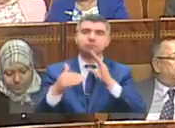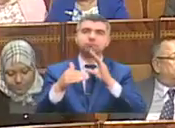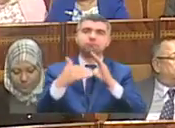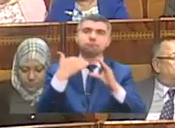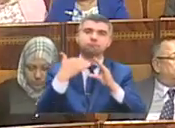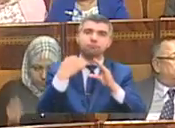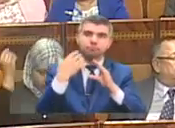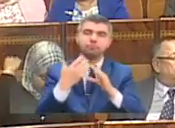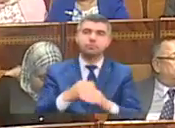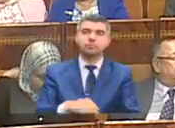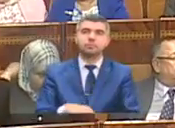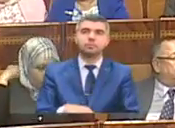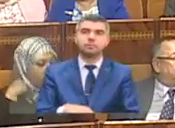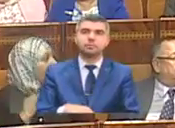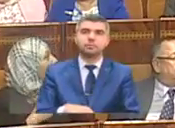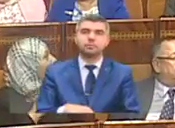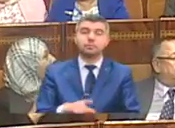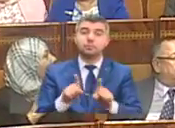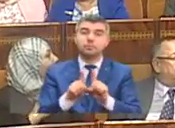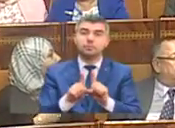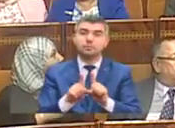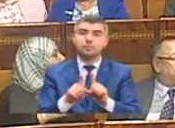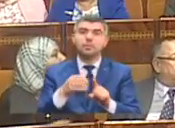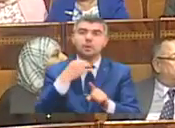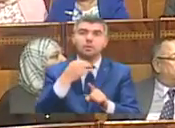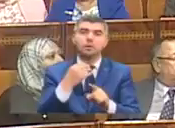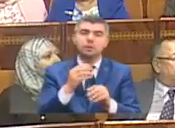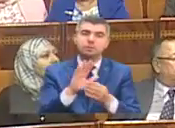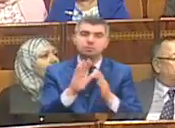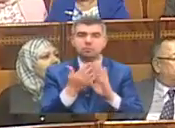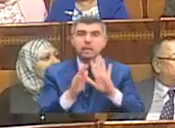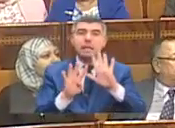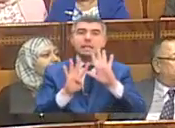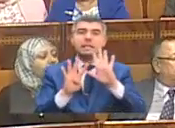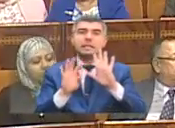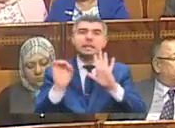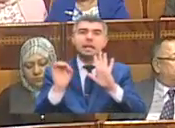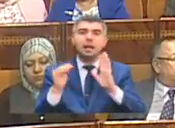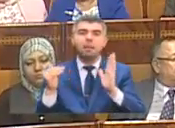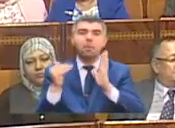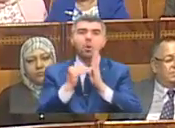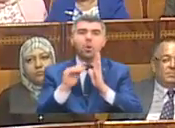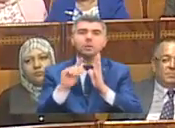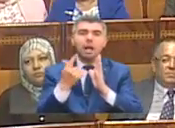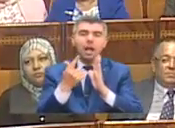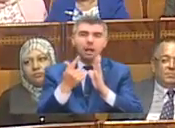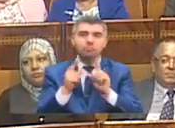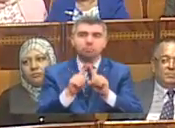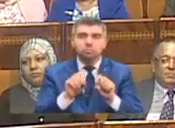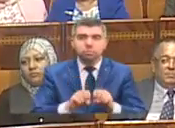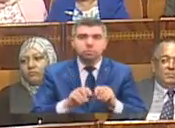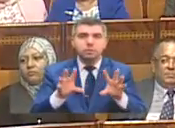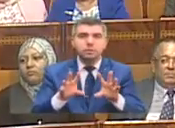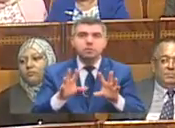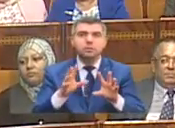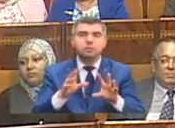ديال الماء الصالح للشرب، كتقول بان كاينه واحد الدراسه ديال 90 مليون ديال الدرهم اللي غادي تزود المنطقه بالماء الصالح للشرب من